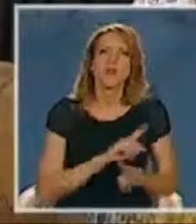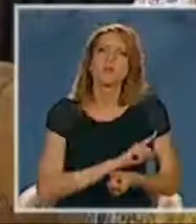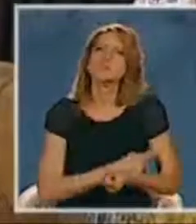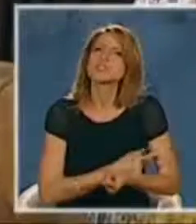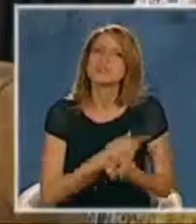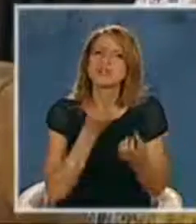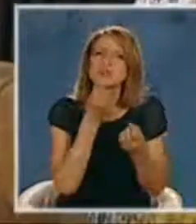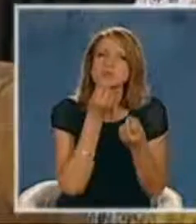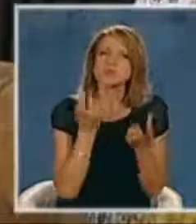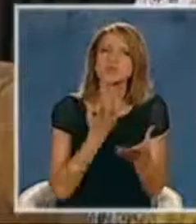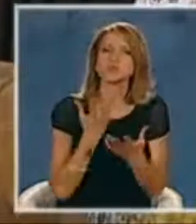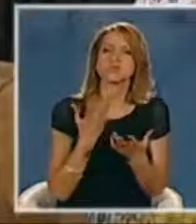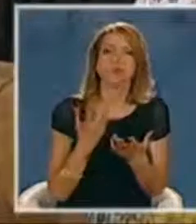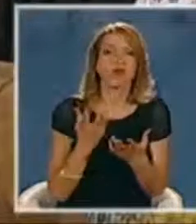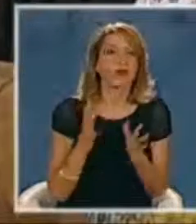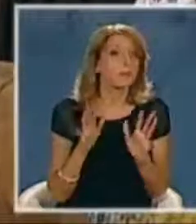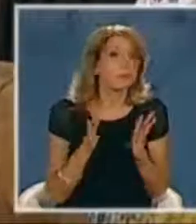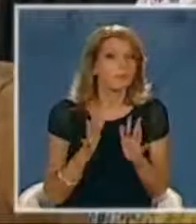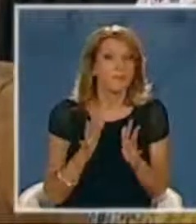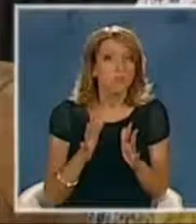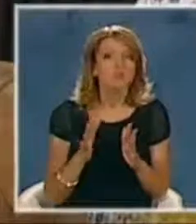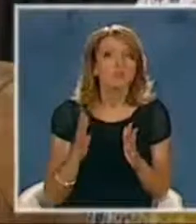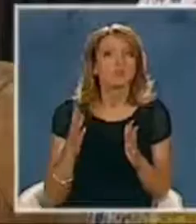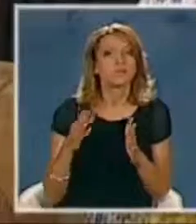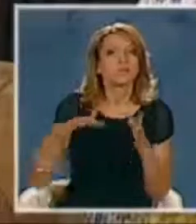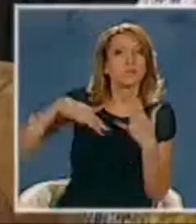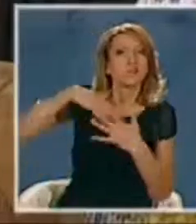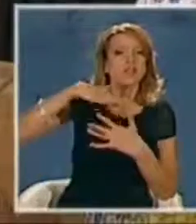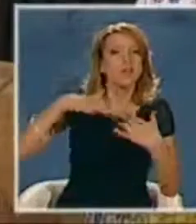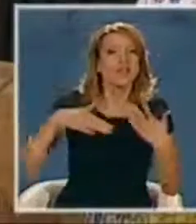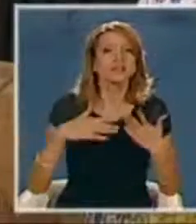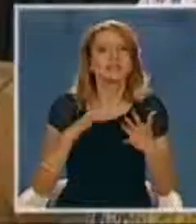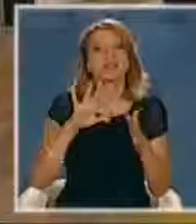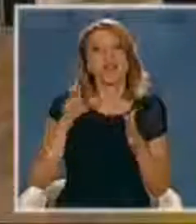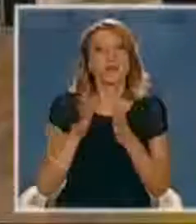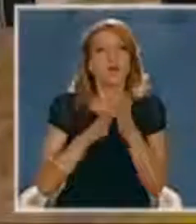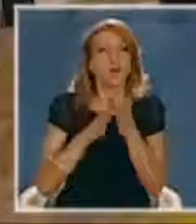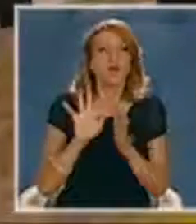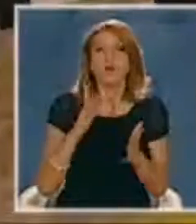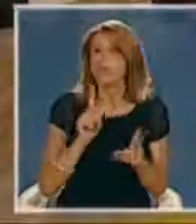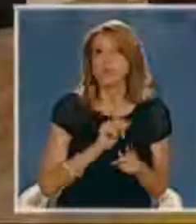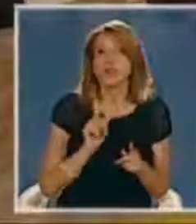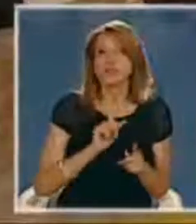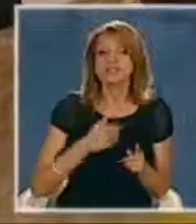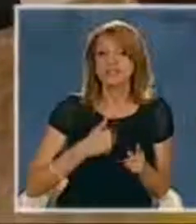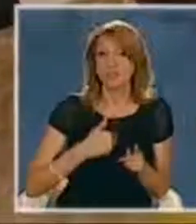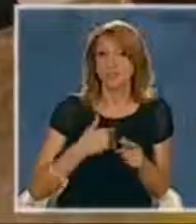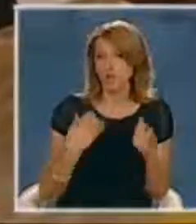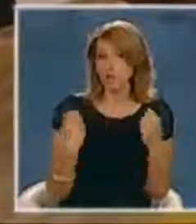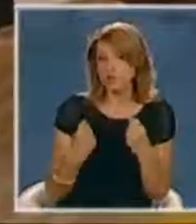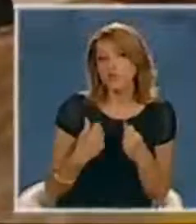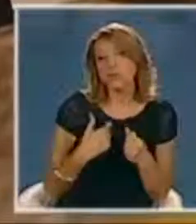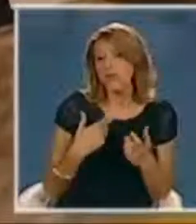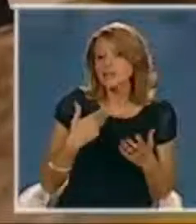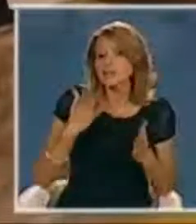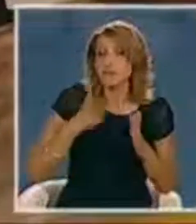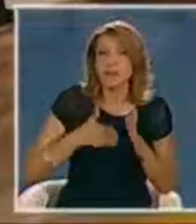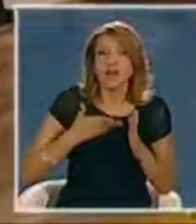мен и може би ще намеси хора, които вече не са в моят живот, но аз имам право да го разкажа тази